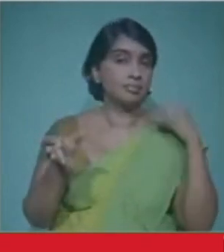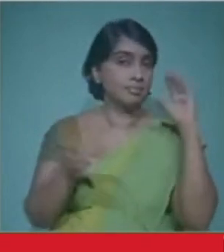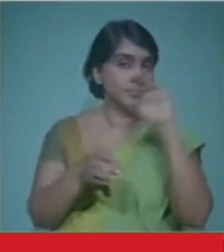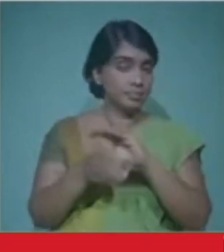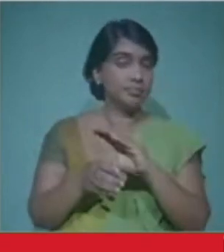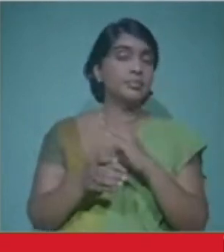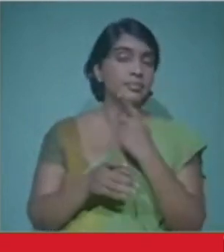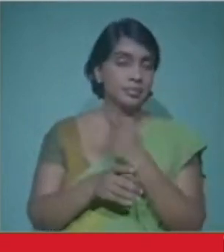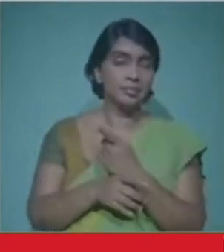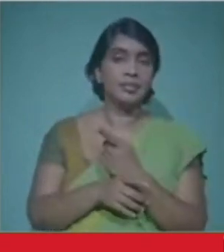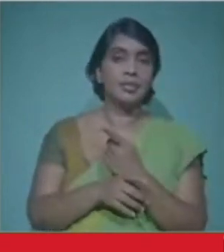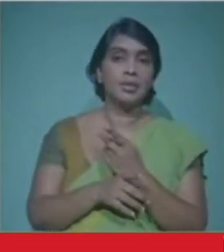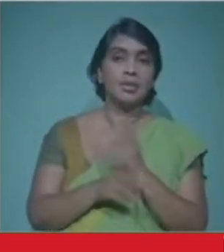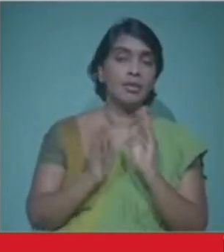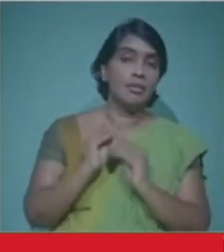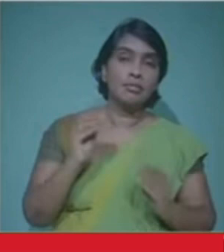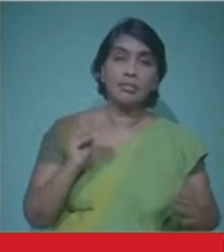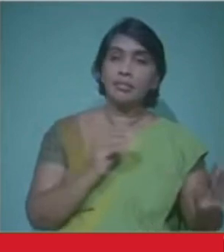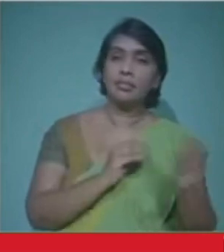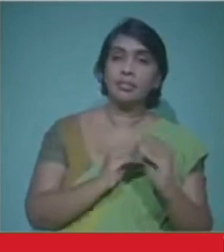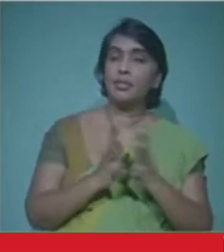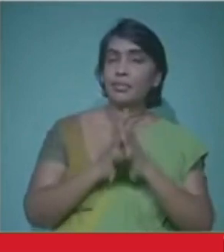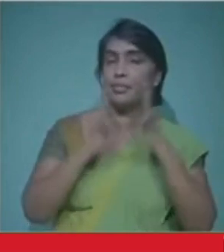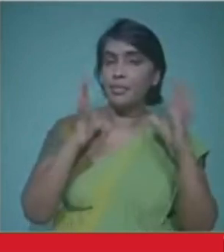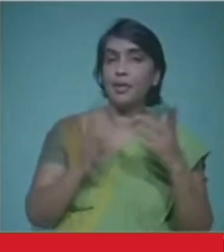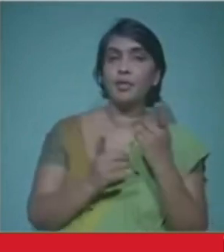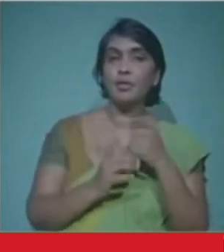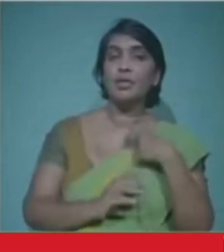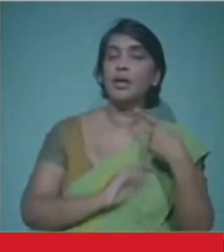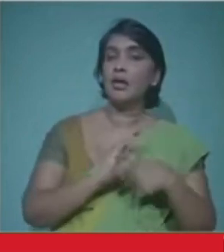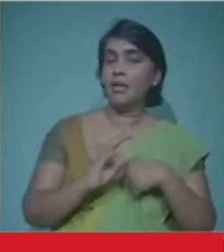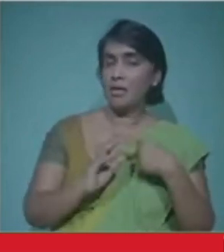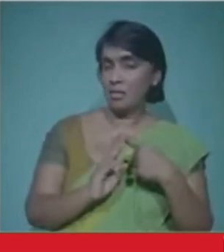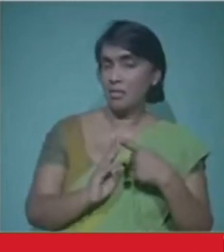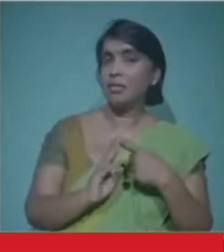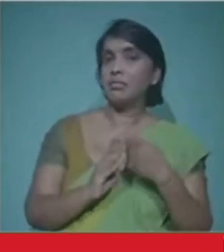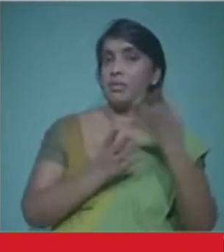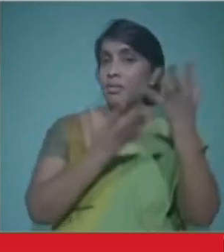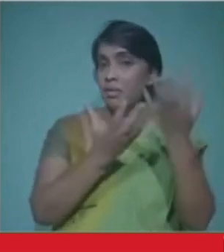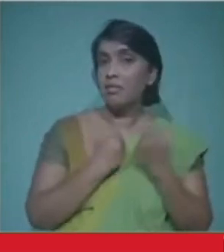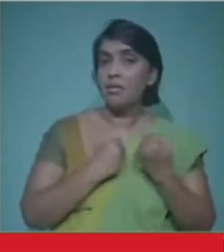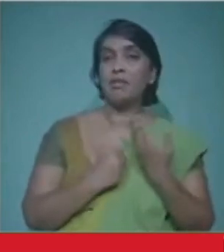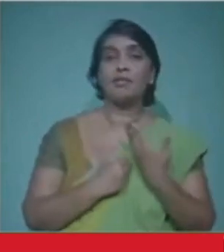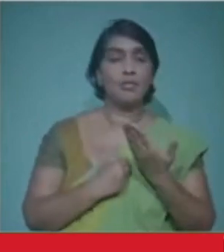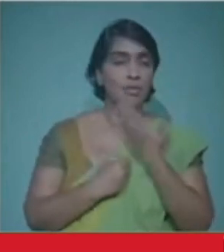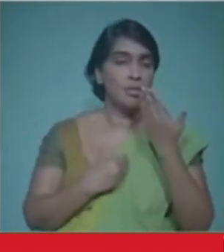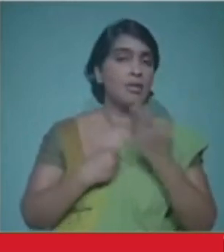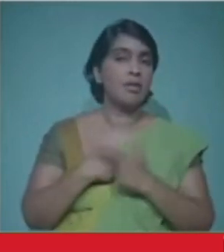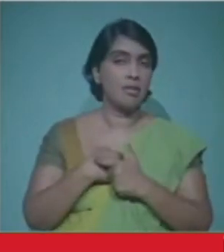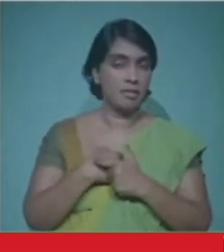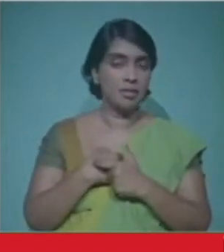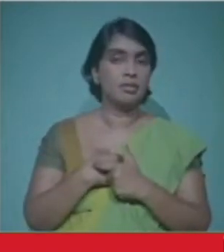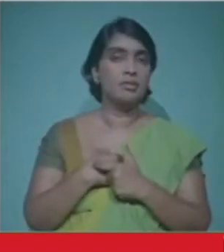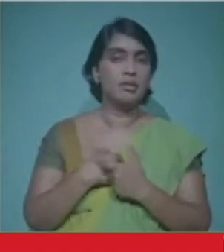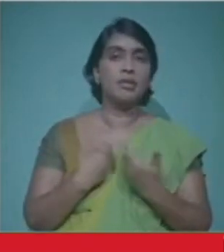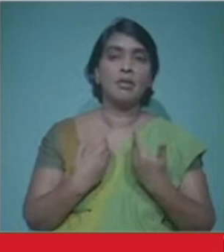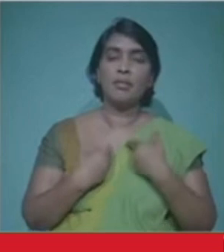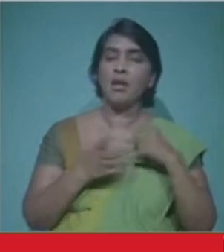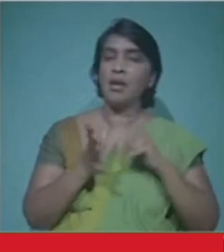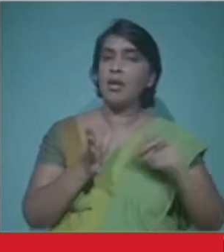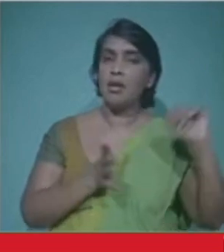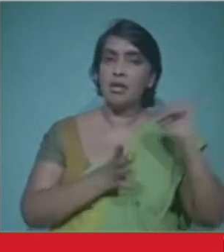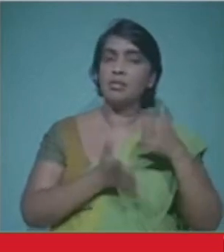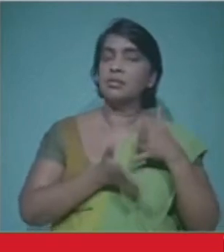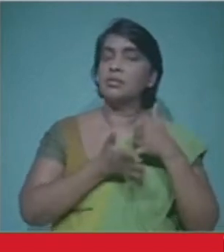මුදලට වඩා වක්‍රව විශාල මුදල් ප්‍රමාණයක් අපේ රටට ලබා ගන්න තිබුණු අවස්ථාවක් අපිට ආසියානු